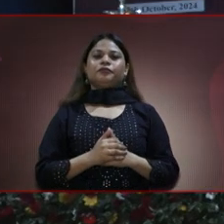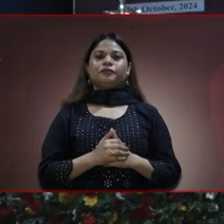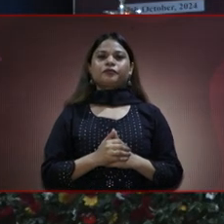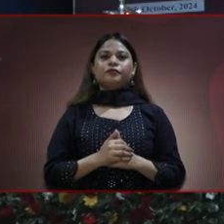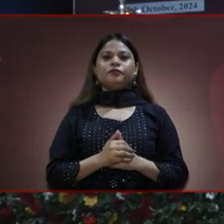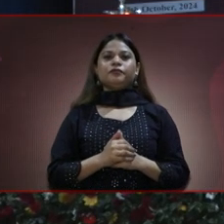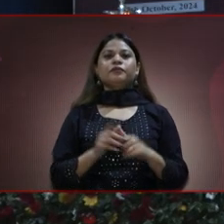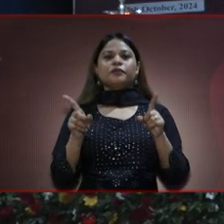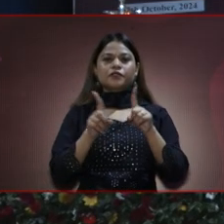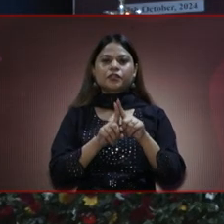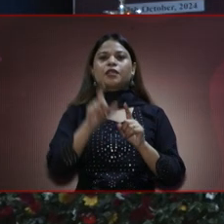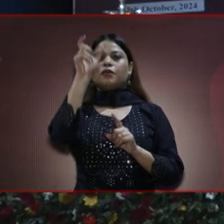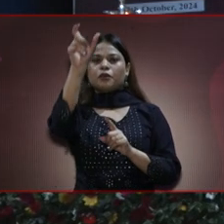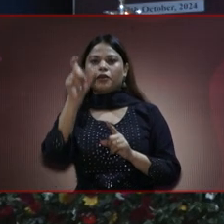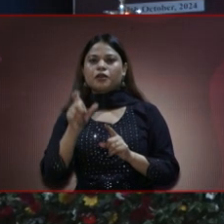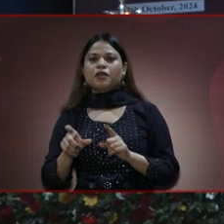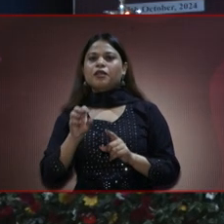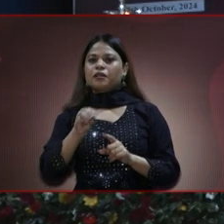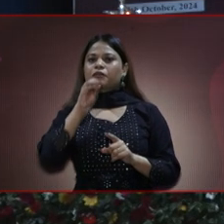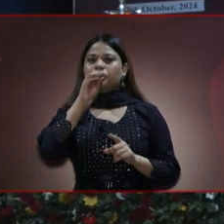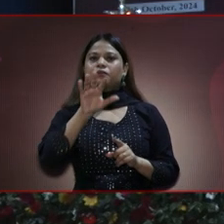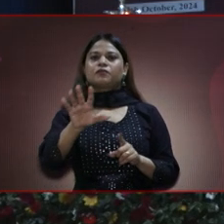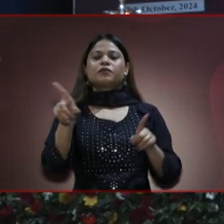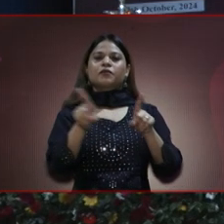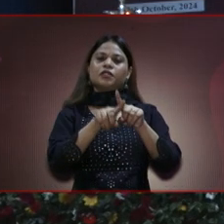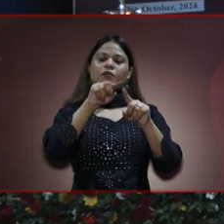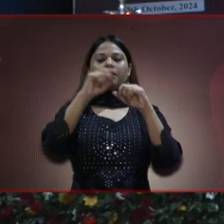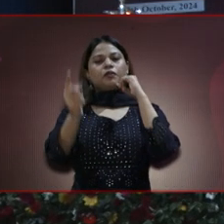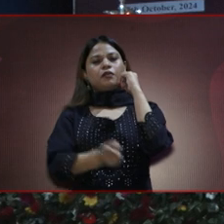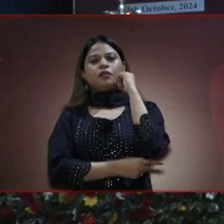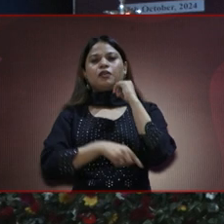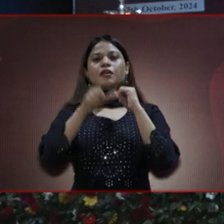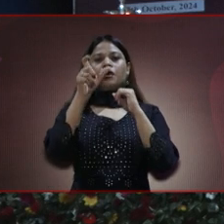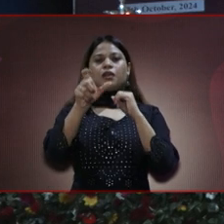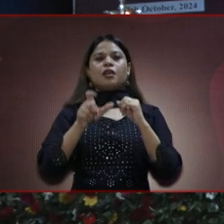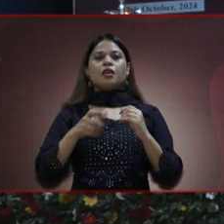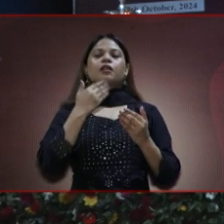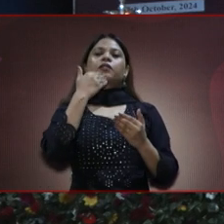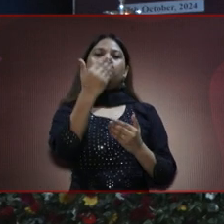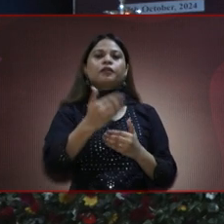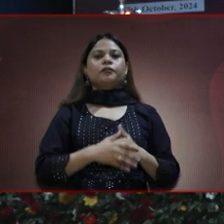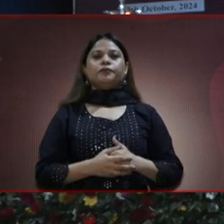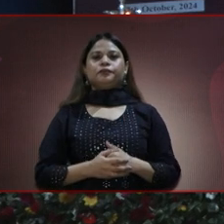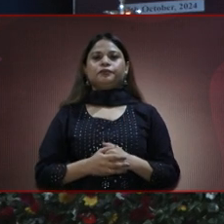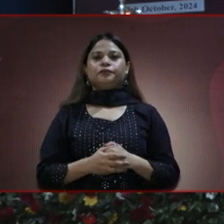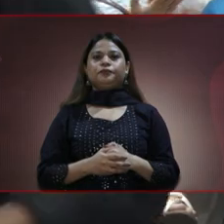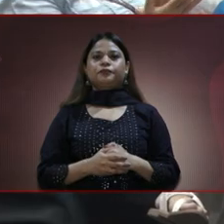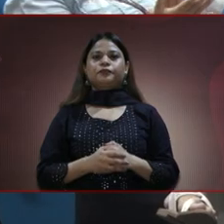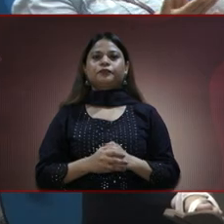शब्दों के साथ मैं अपने वक्तव्य को समाप्त करने की आप लोगों से अनुमति चाहूँगा। धन्यवाद।